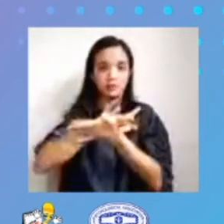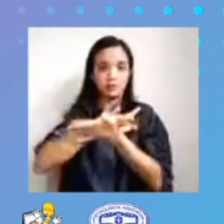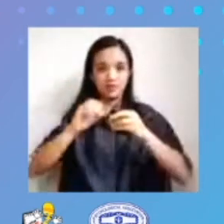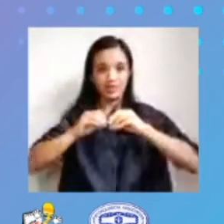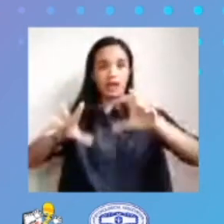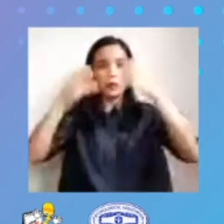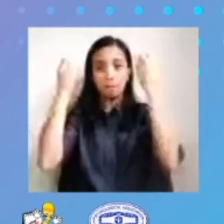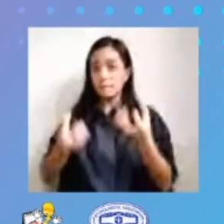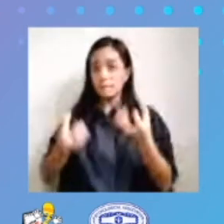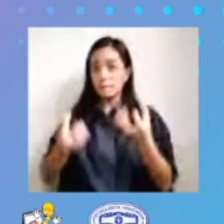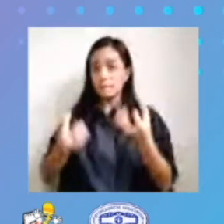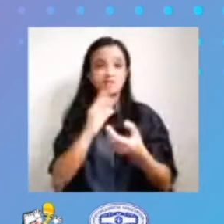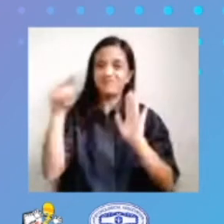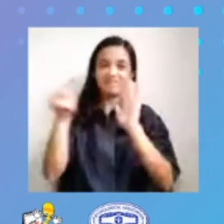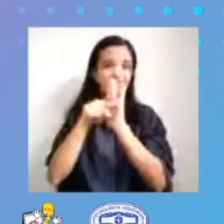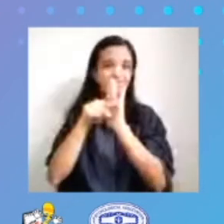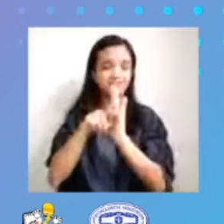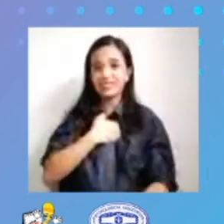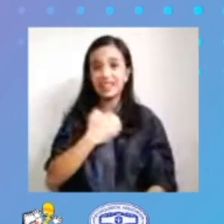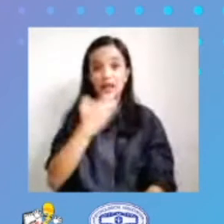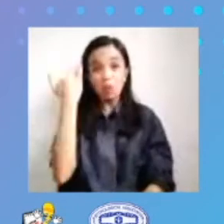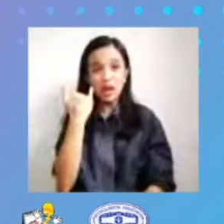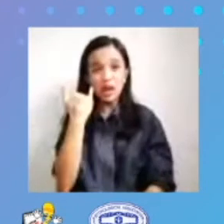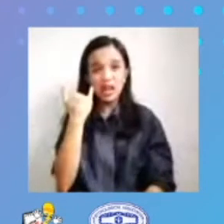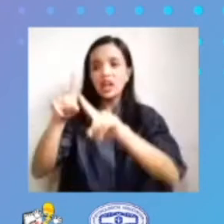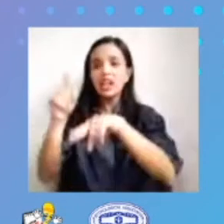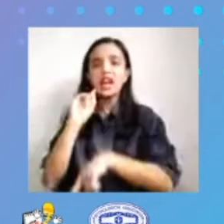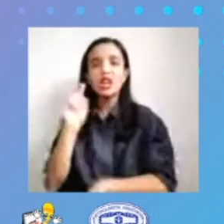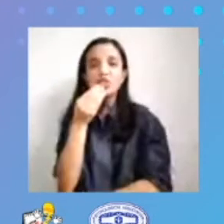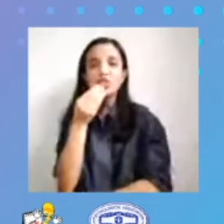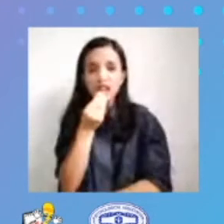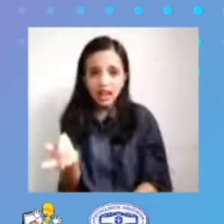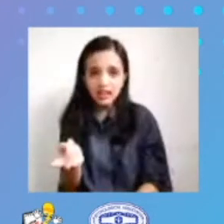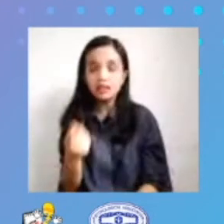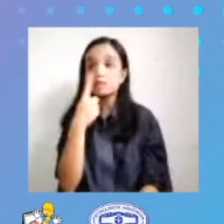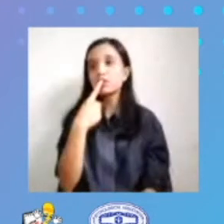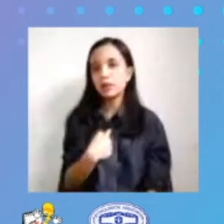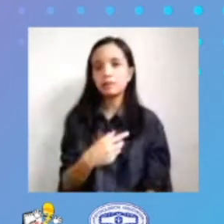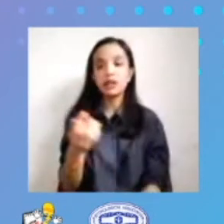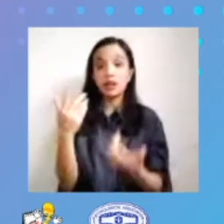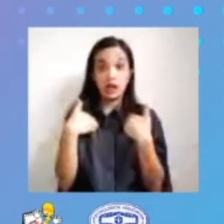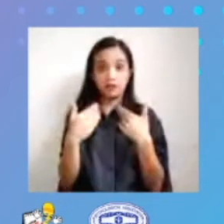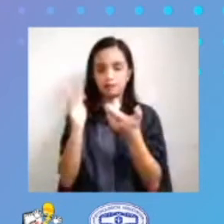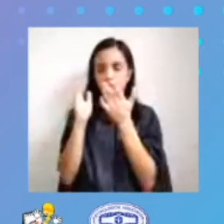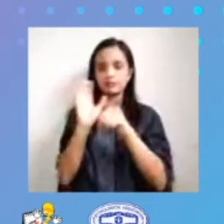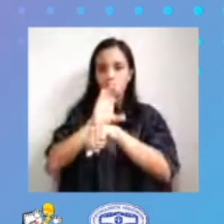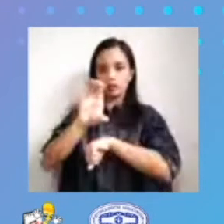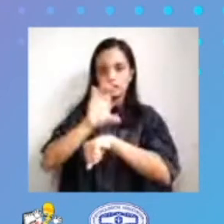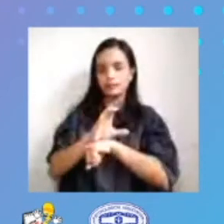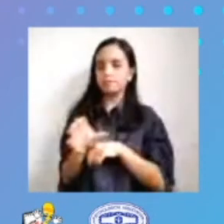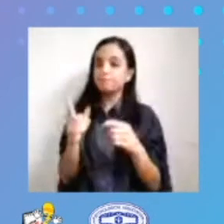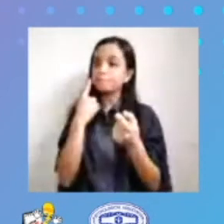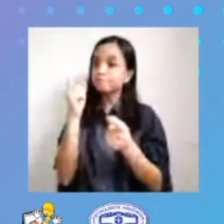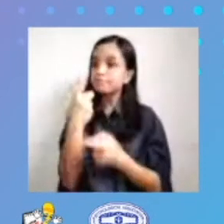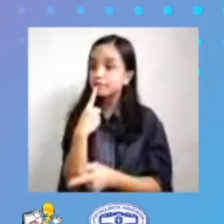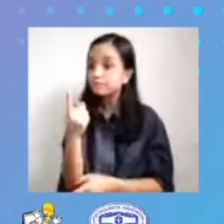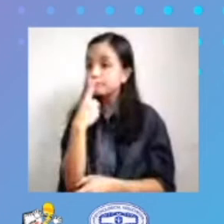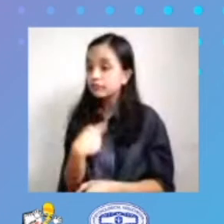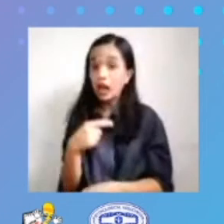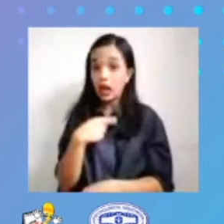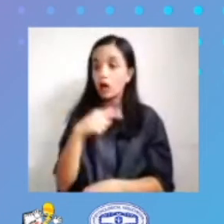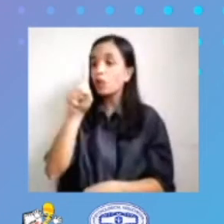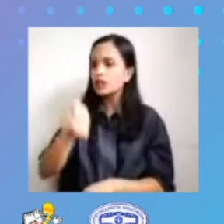what, I feel good. That's a good start. And then tomorrow you can try again and you feel much better. That is a big indicator of progress. It